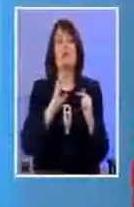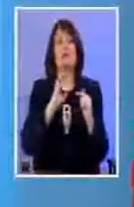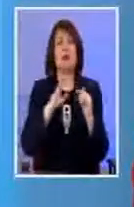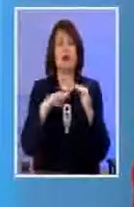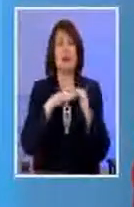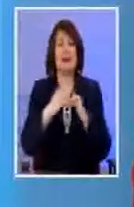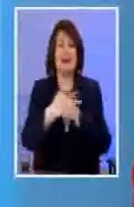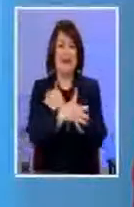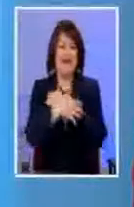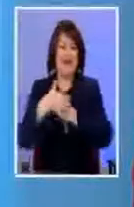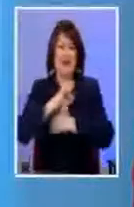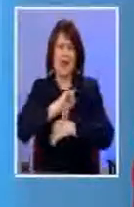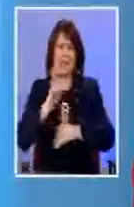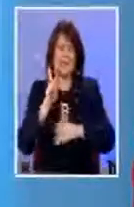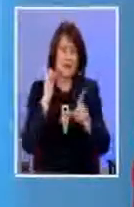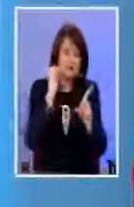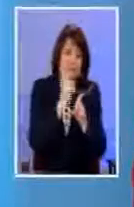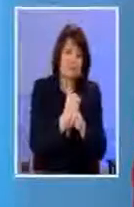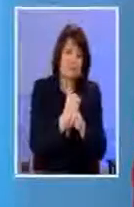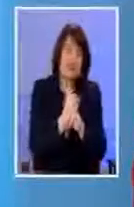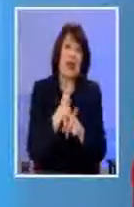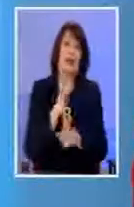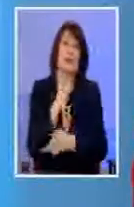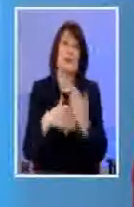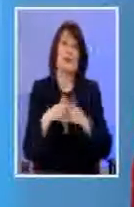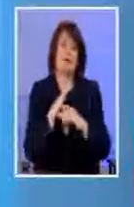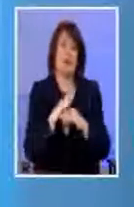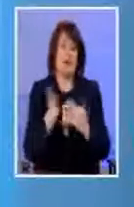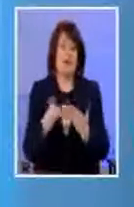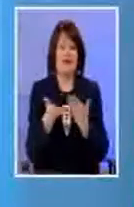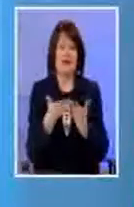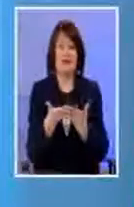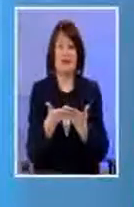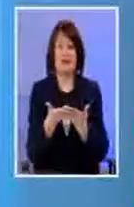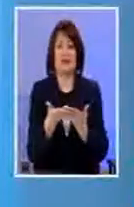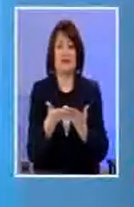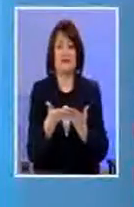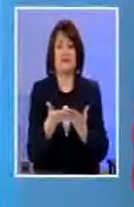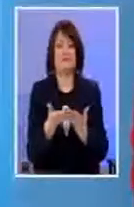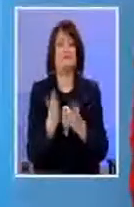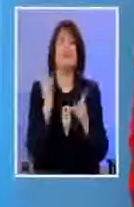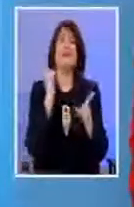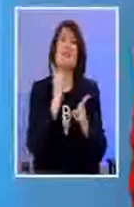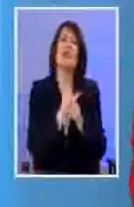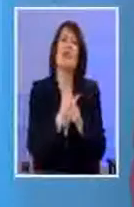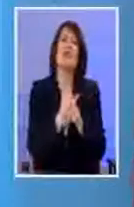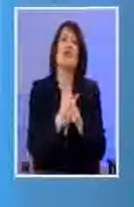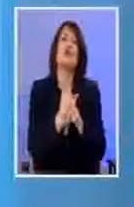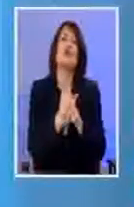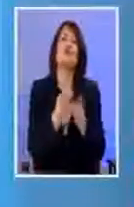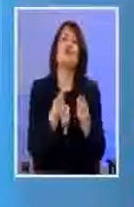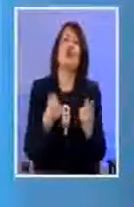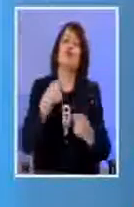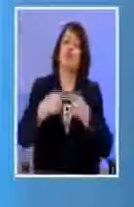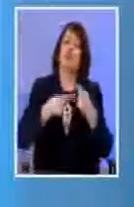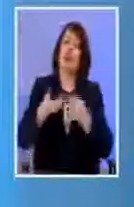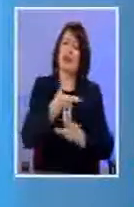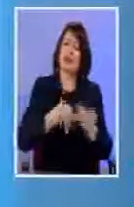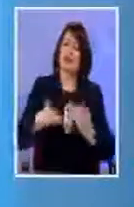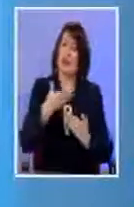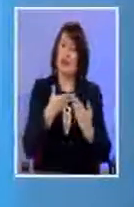της Φτώχειας θα εστιάζει με ιδιαίτερη προσοχή στα ΑΜΕΑ. Το φόρμα αυτό απαρτίζεται από ειδικούς που ανταλλάσσουν βέλτιστες πρακτικές και εμπειρίες